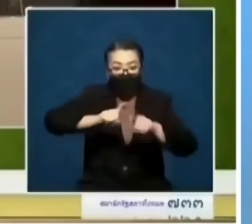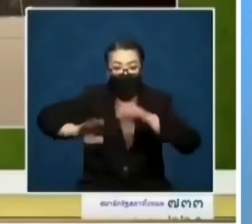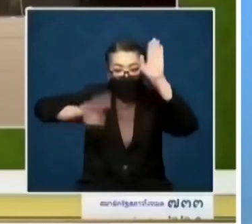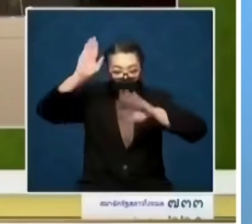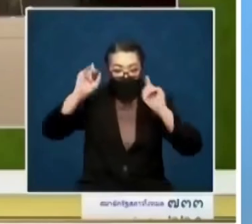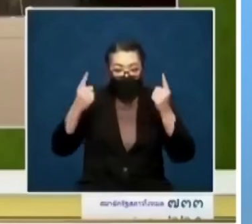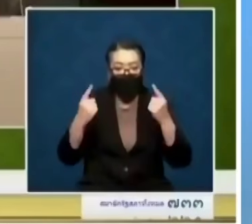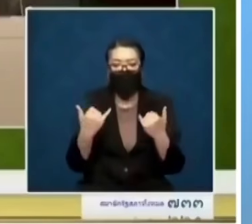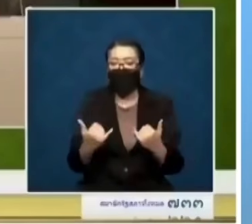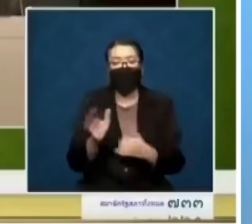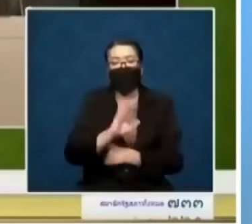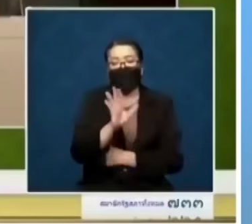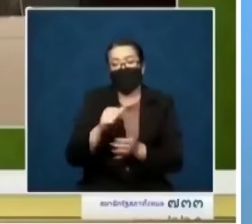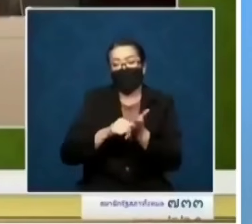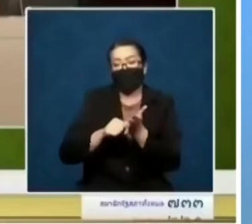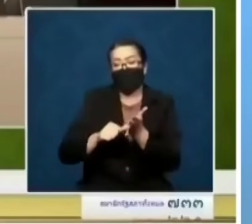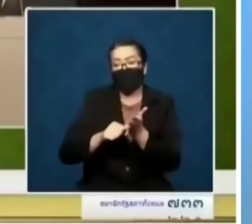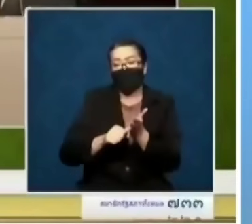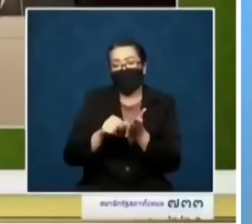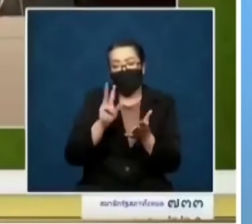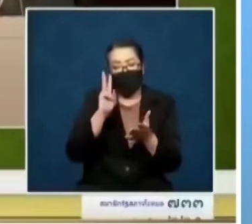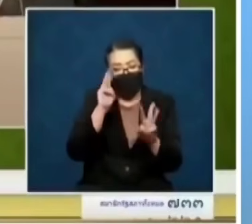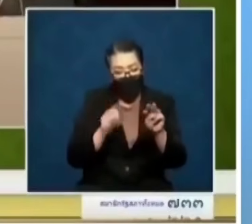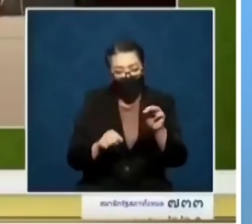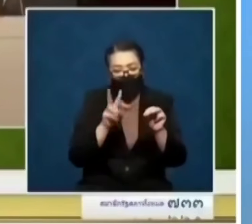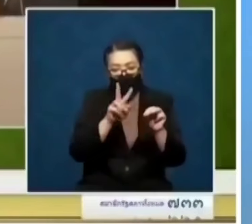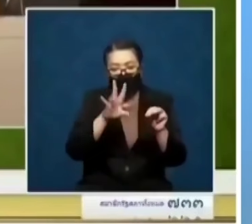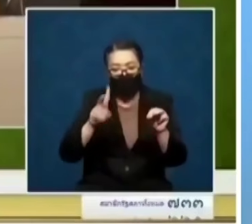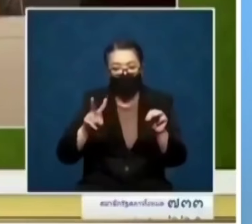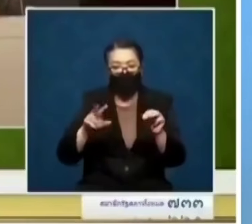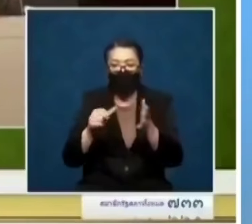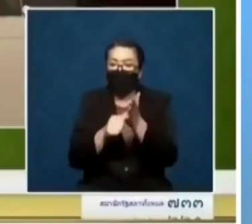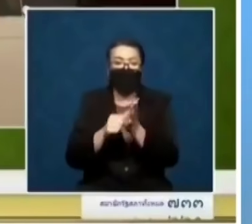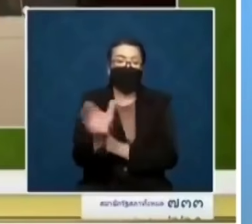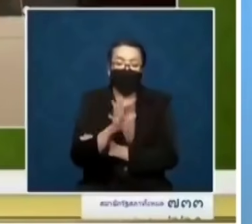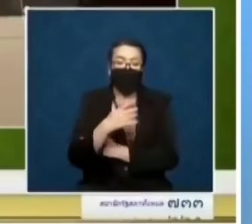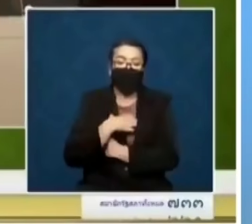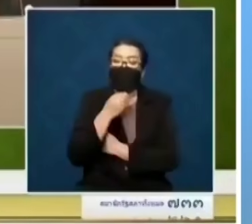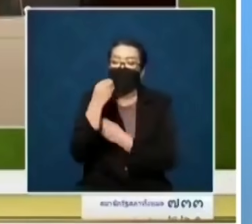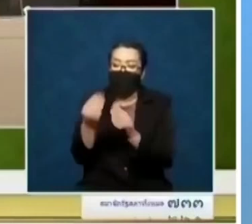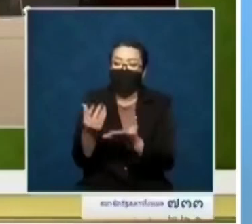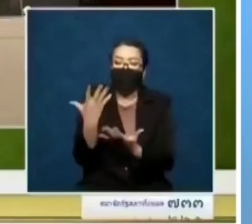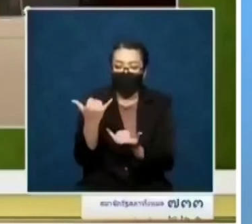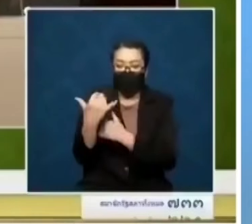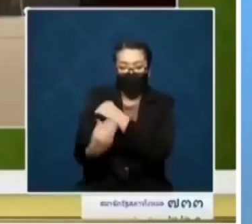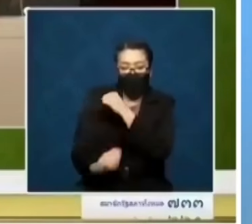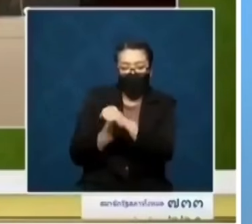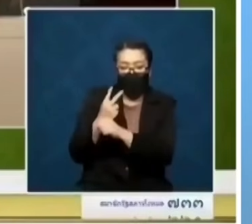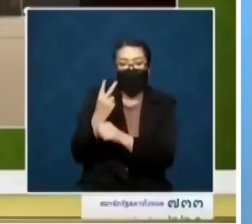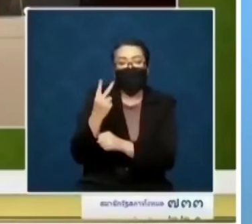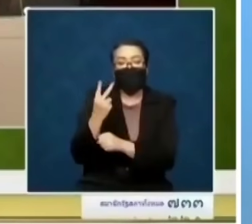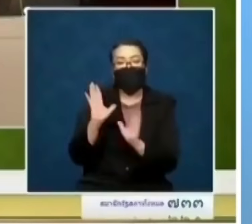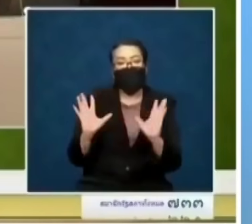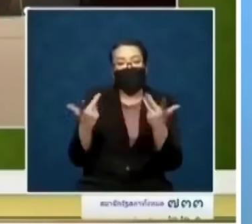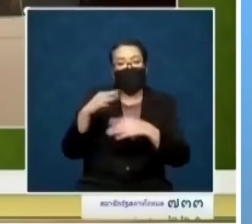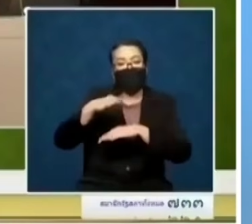เลือกตั้งครั้งหน้าเพราะเป็นคลิปเก่า64ไงสมัยที่ก้าวไกลยังเป็นฝ่ายค้านแล้วก็เหมือนกับจะขอแก้ไขฐานกฎหมายอะไรเนี่ย